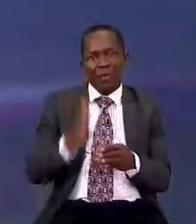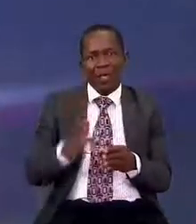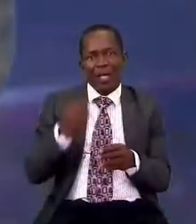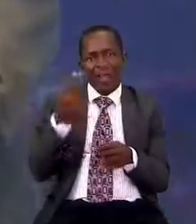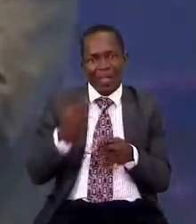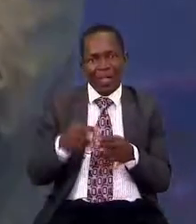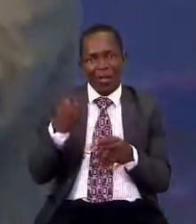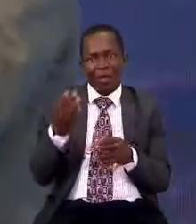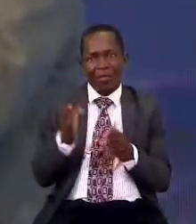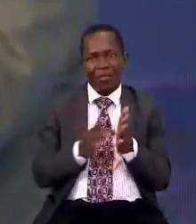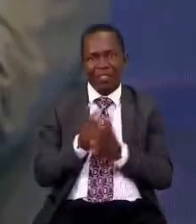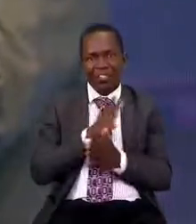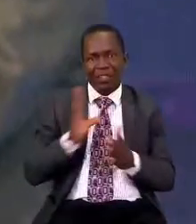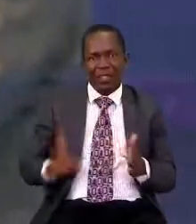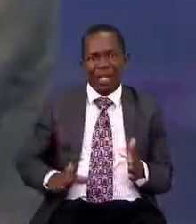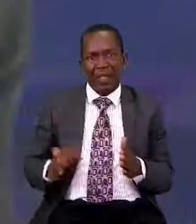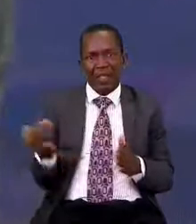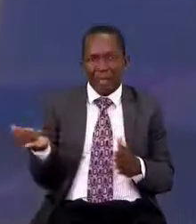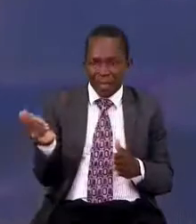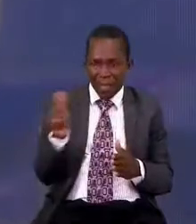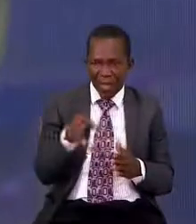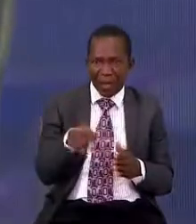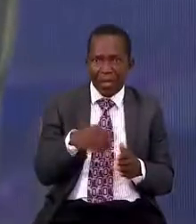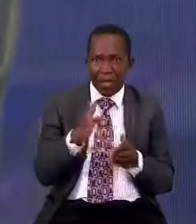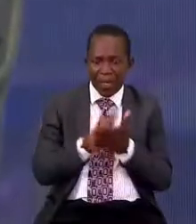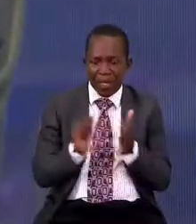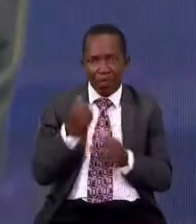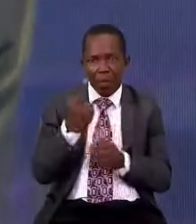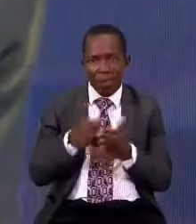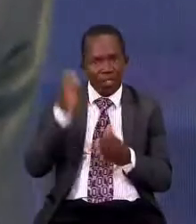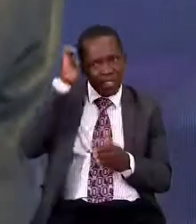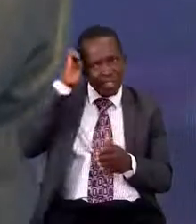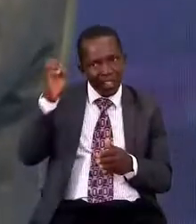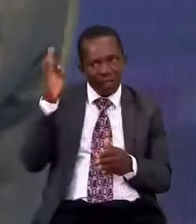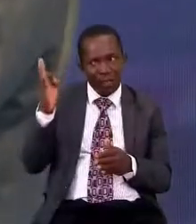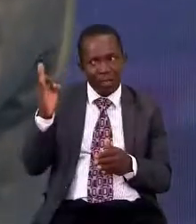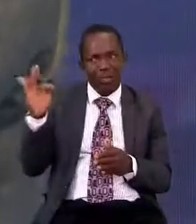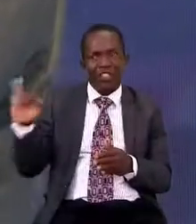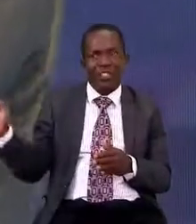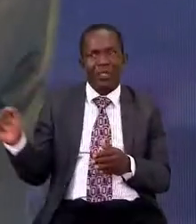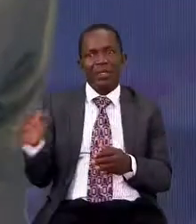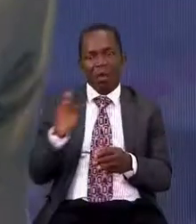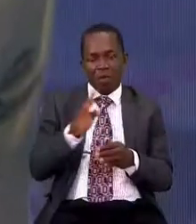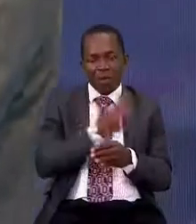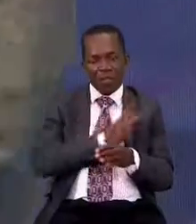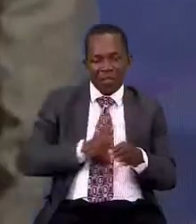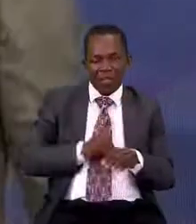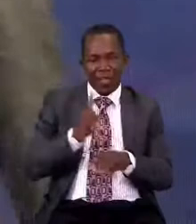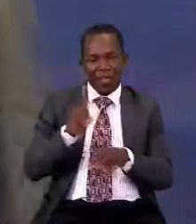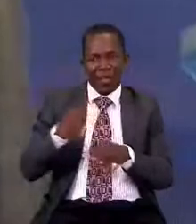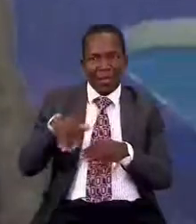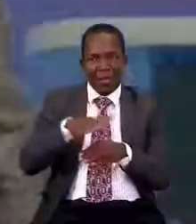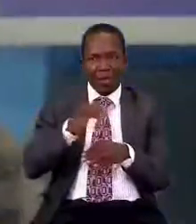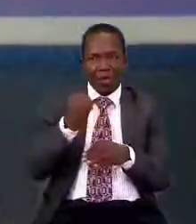a proclamé au sujet du royaume de Dieu, comment sortir du royaume des ténèbres et